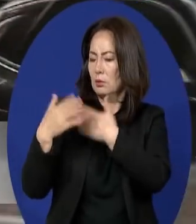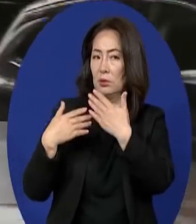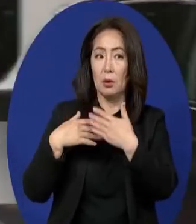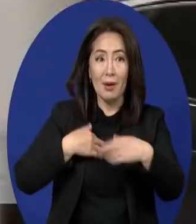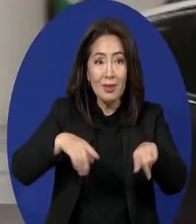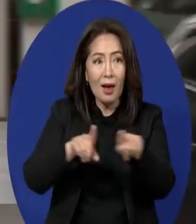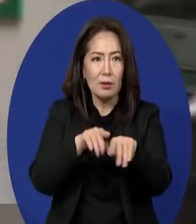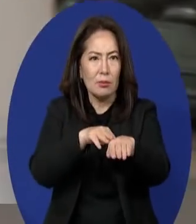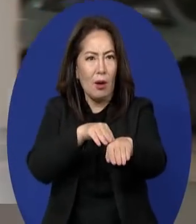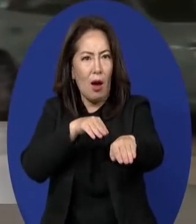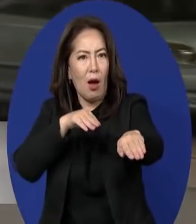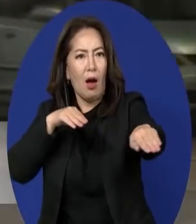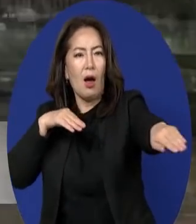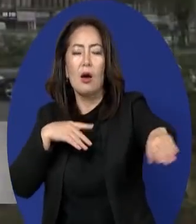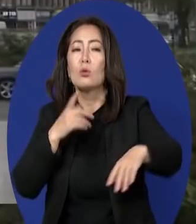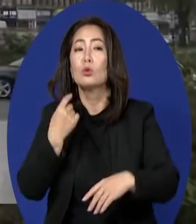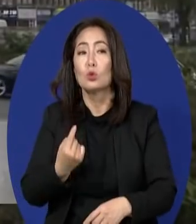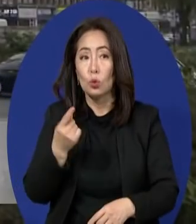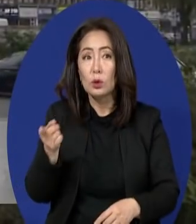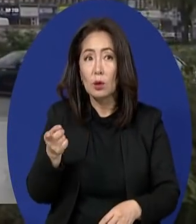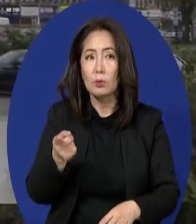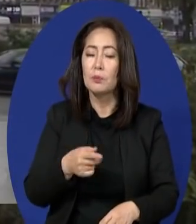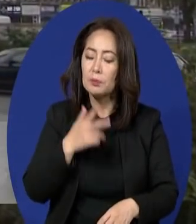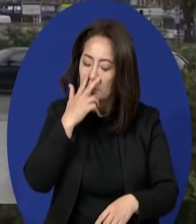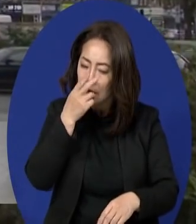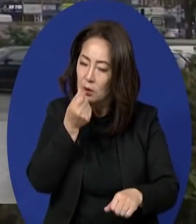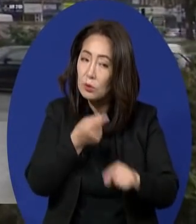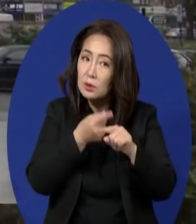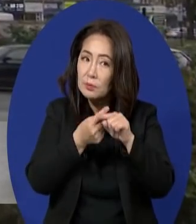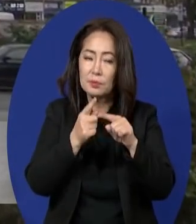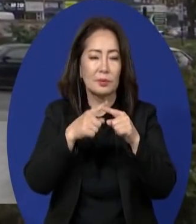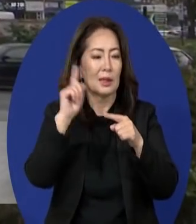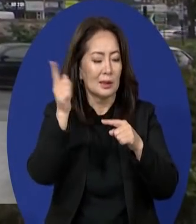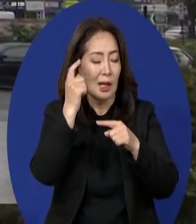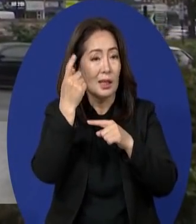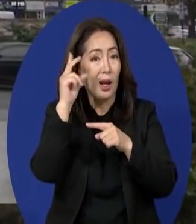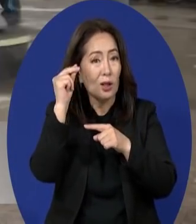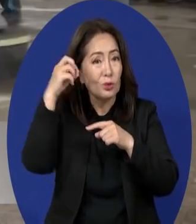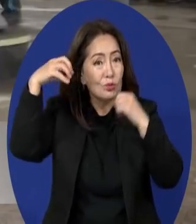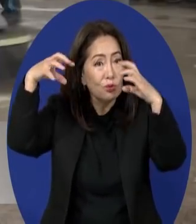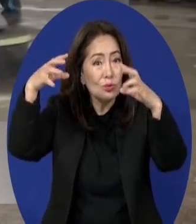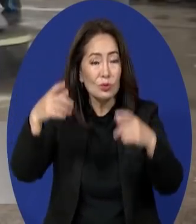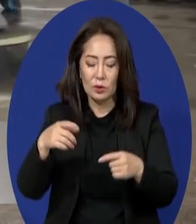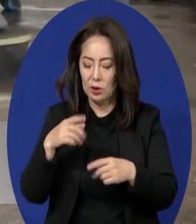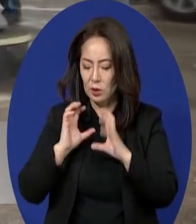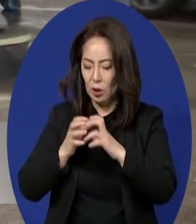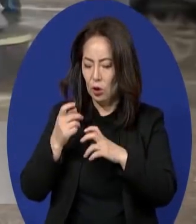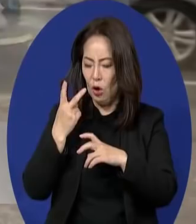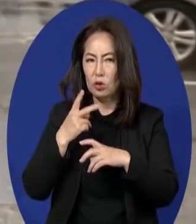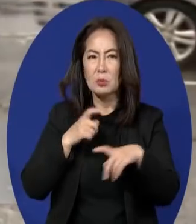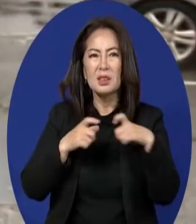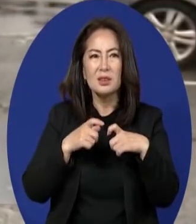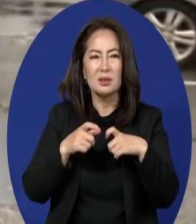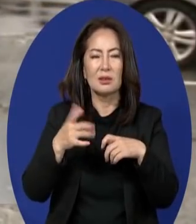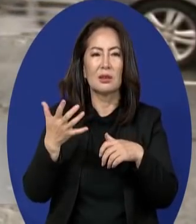адил урт очор дараалалд эргэдэн зогсож байна. Мөн түүхийн үнийн өсөлт, цахилгаан эрчим хүчний хомсдол нь дэлхийн 2 дахь том эдийн засаг болох өмнөд хөршөд